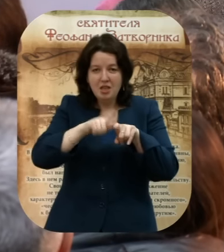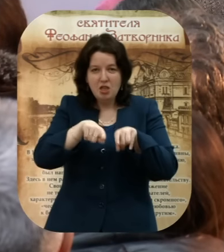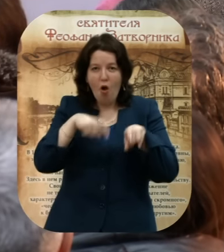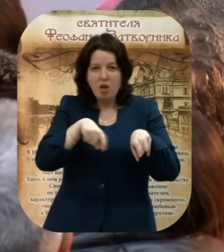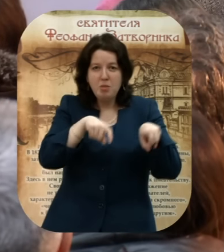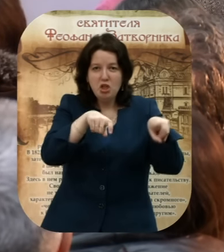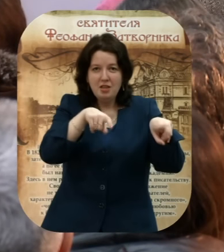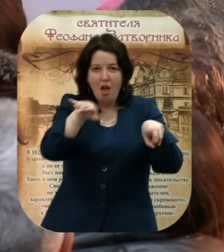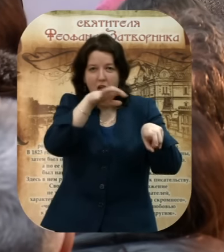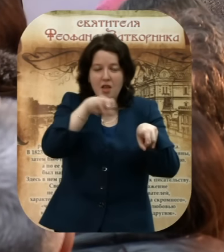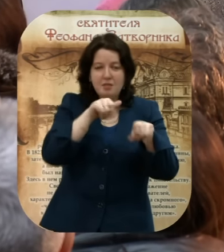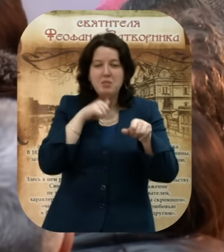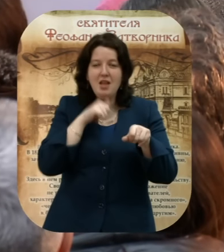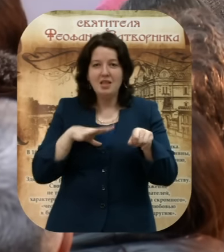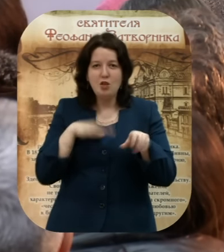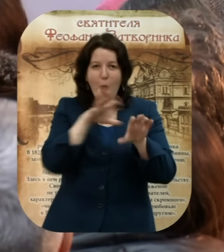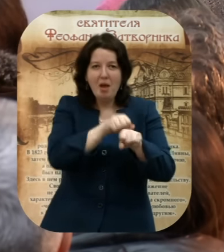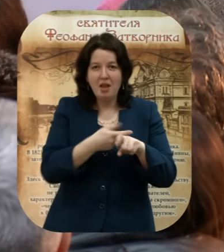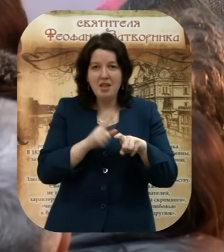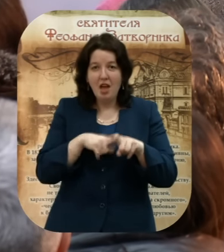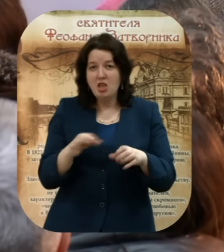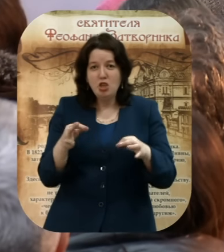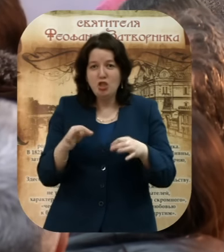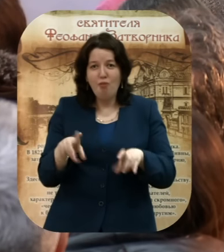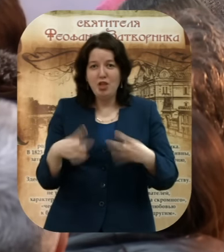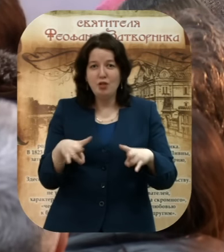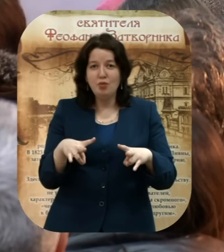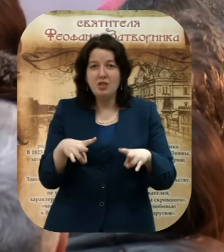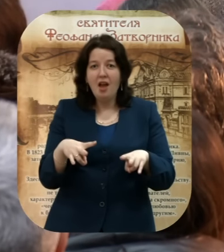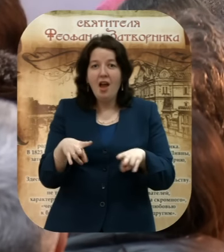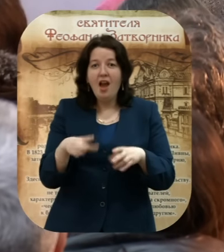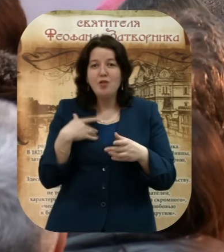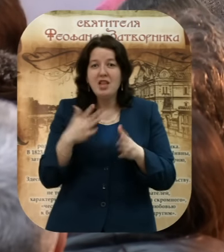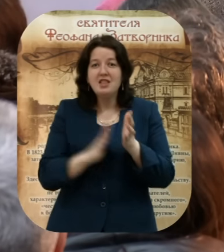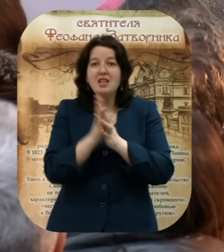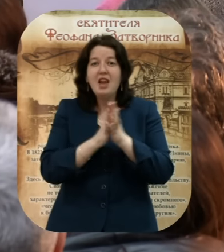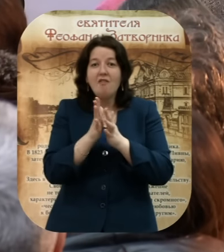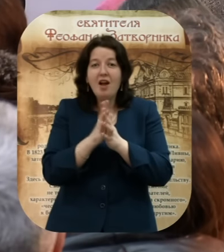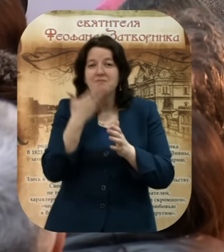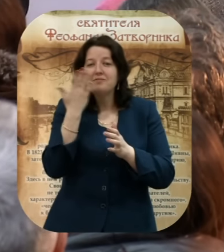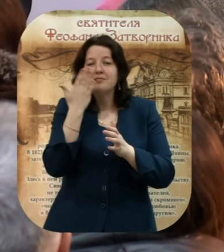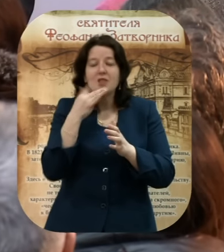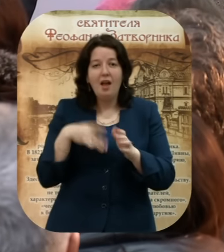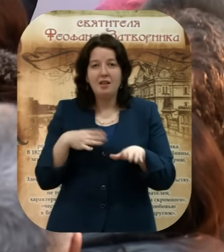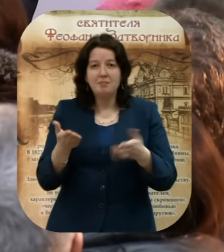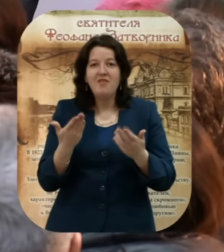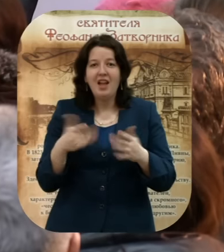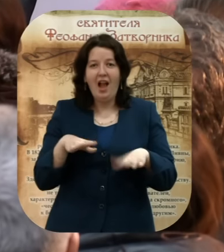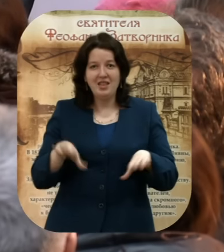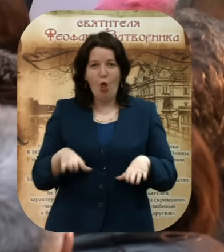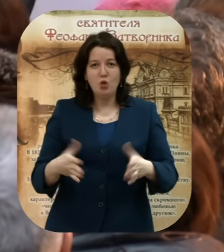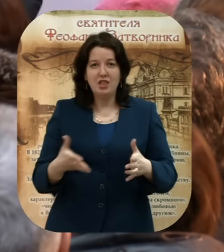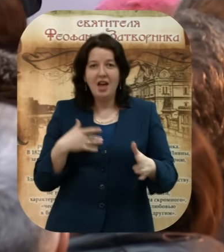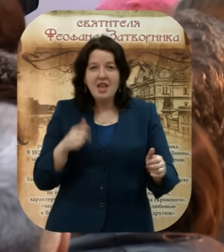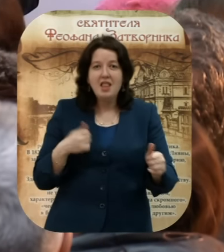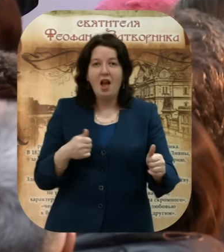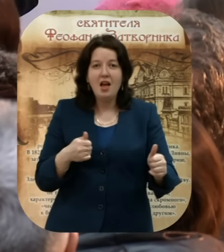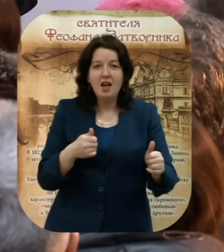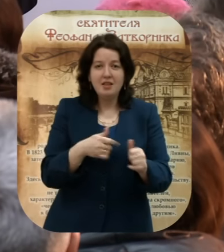и бежит во весь опор. Больше ничего и не надо, только догнать не может. Так и здесь